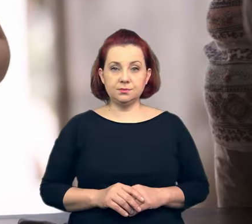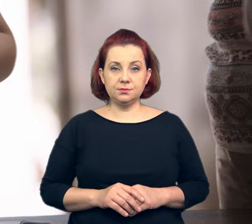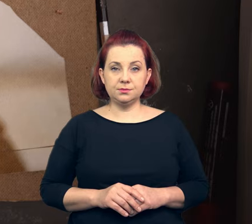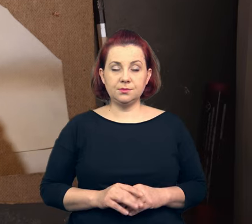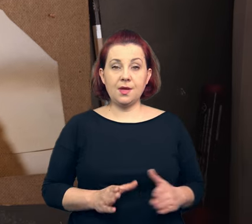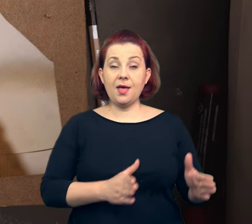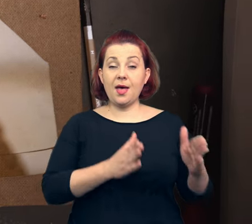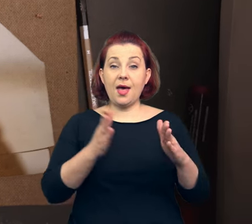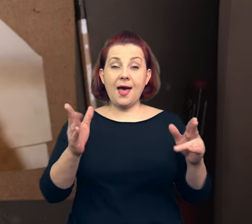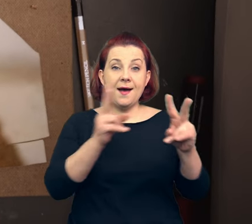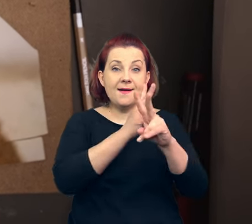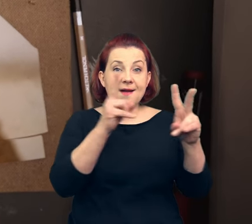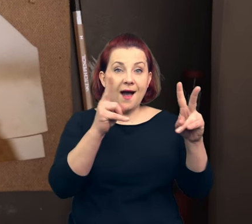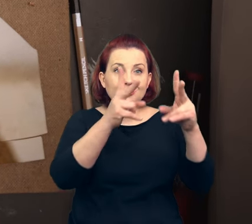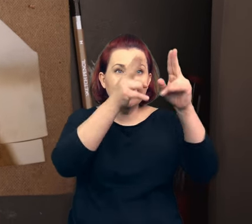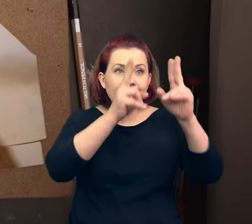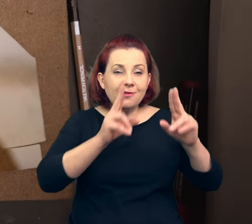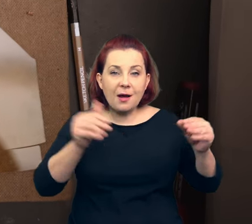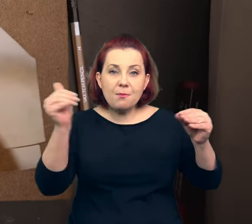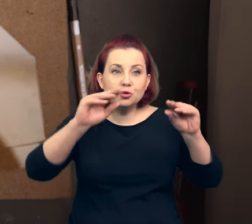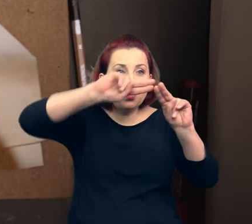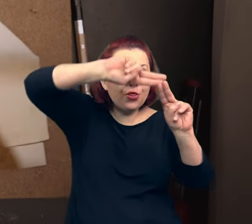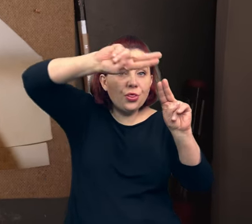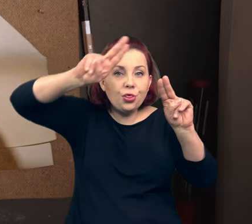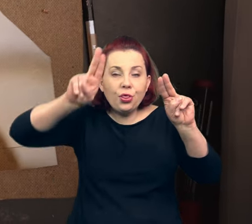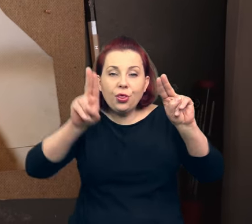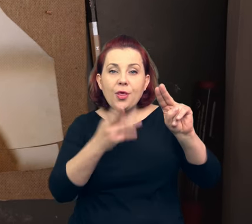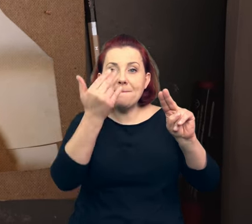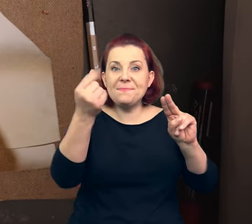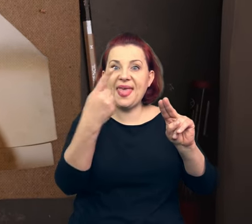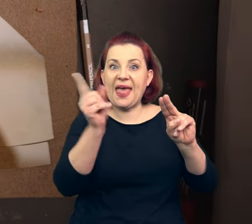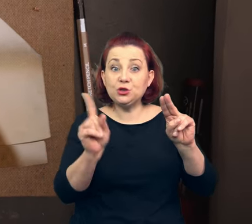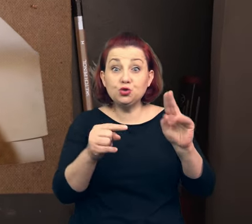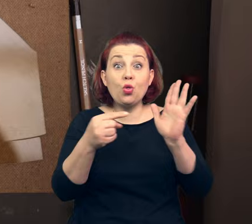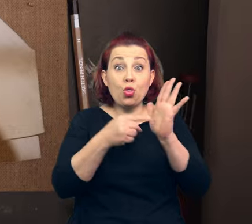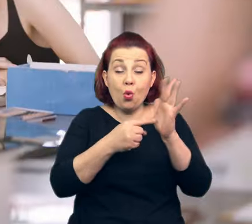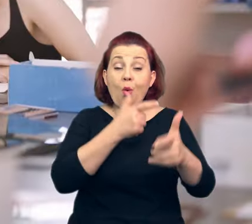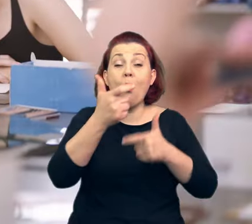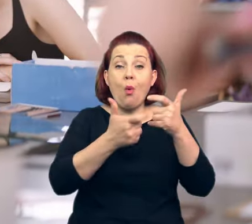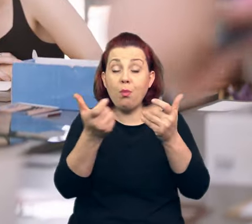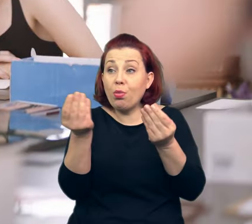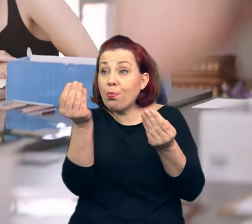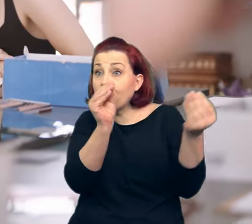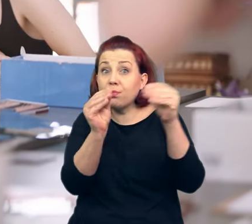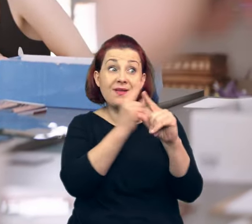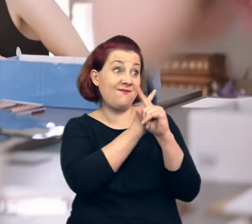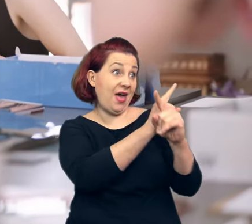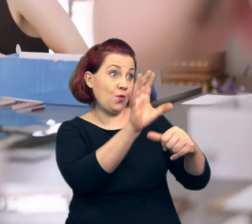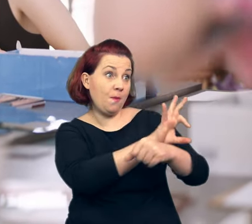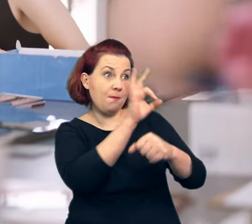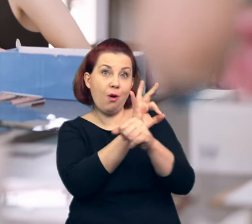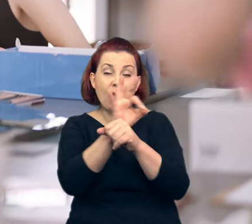Następnie każdy kawałek musi być obklejony taśmą miedzianą. Tak obklejone kawałki składa się zgodnie z projektem